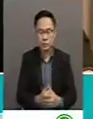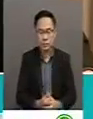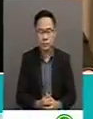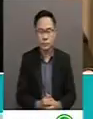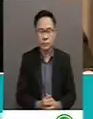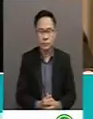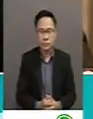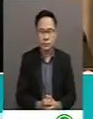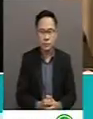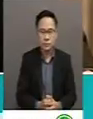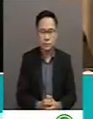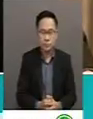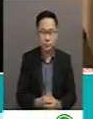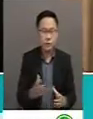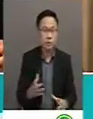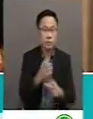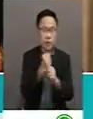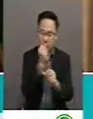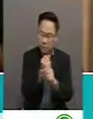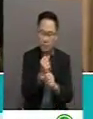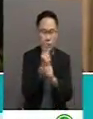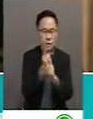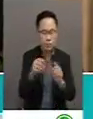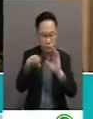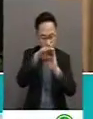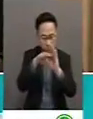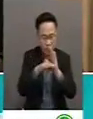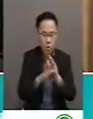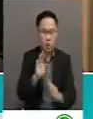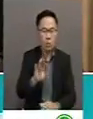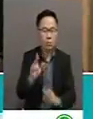ค่ะก็ยืนยันนะคะว่าทุกอย่างนั้นให้เป็นไปตามกระบวนการยุติธรรมค่ะ